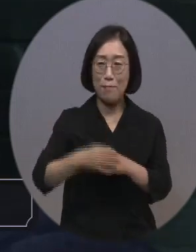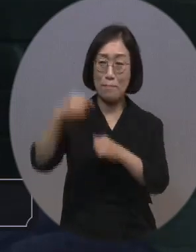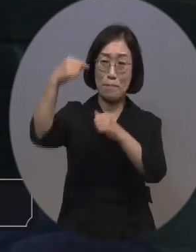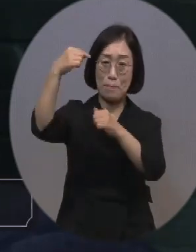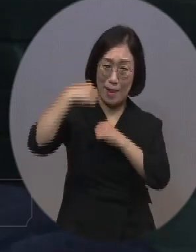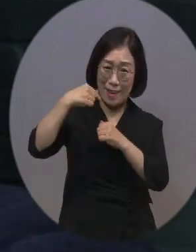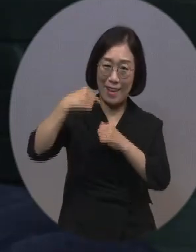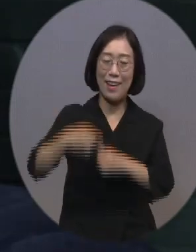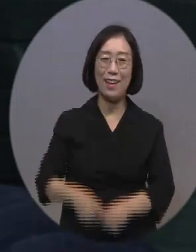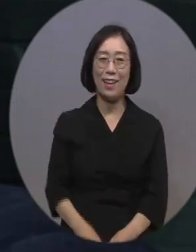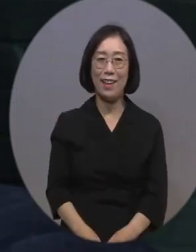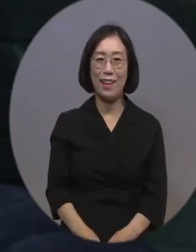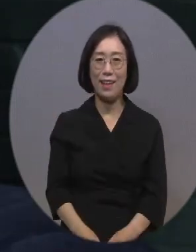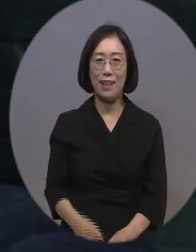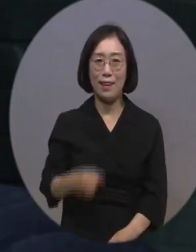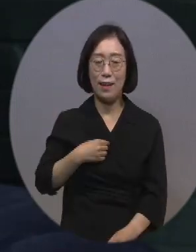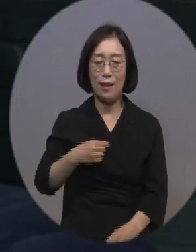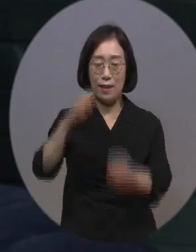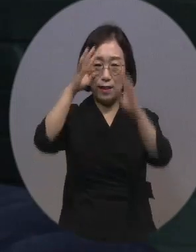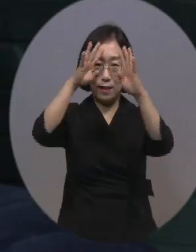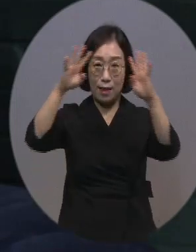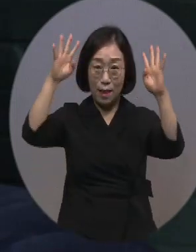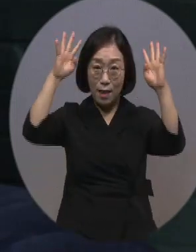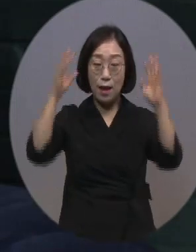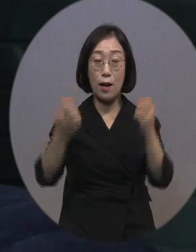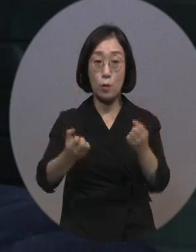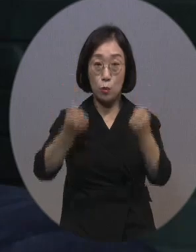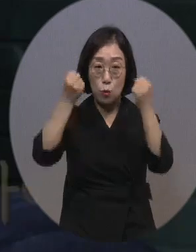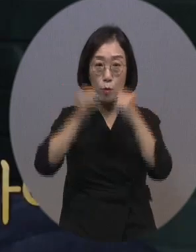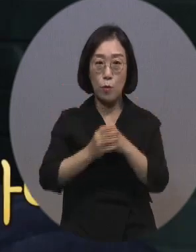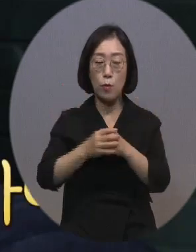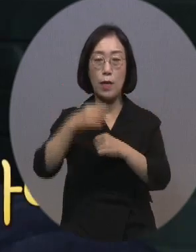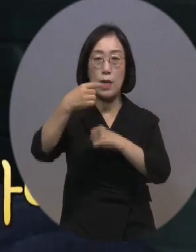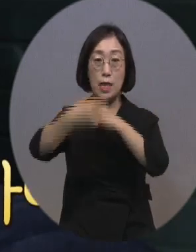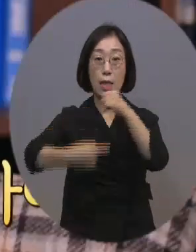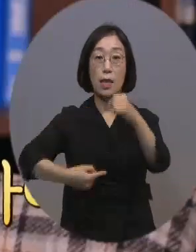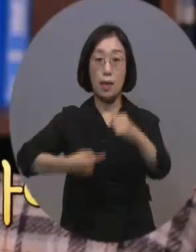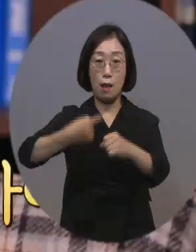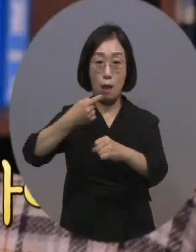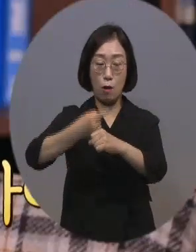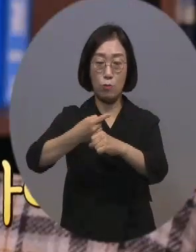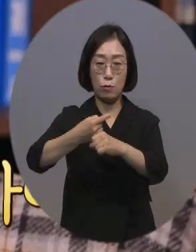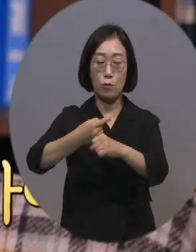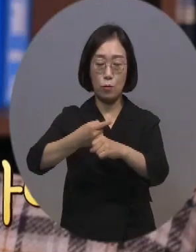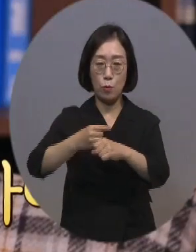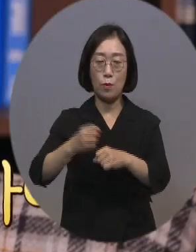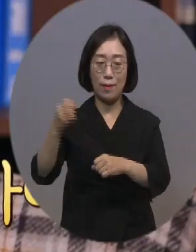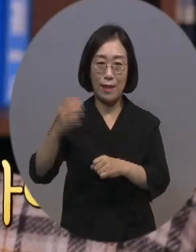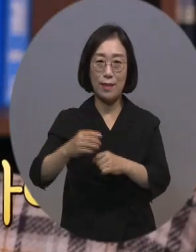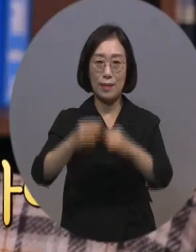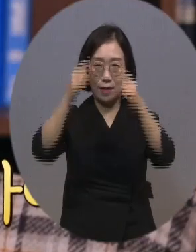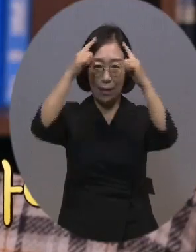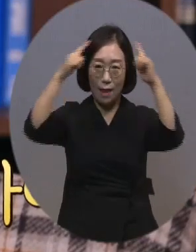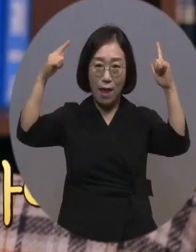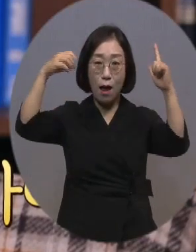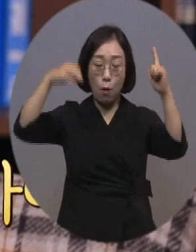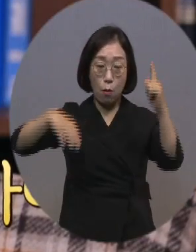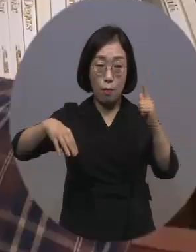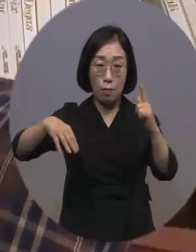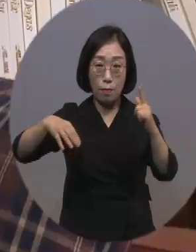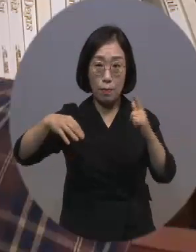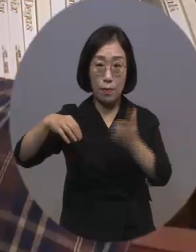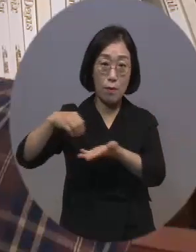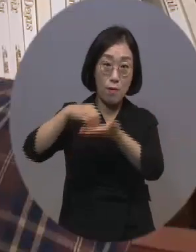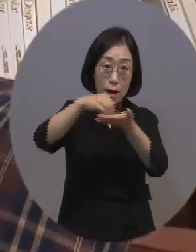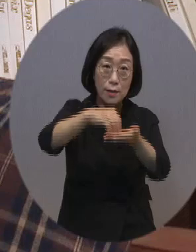명령을 하셨어요. 그래서 대학교 졸업하고 그냥 1년 한국어 공부하고 다시 대학원 가야지 생각을 했었을